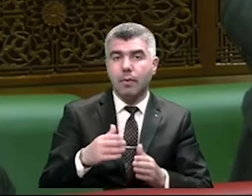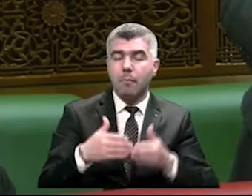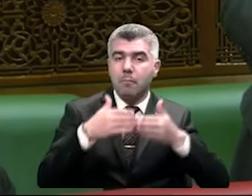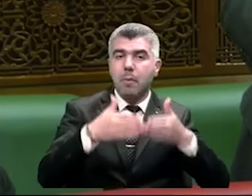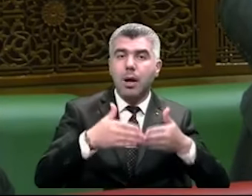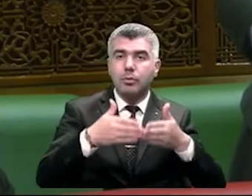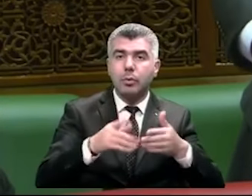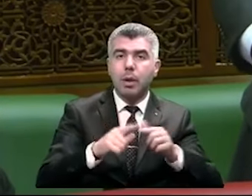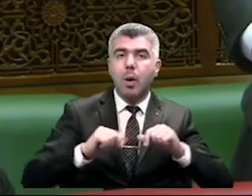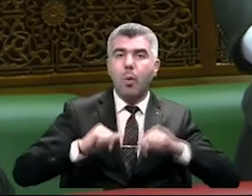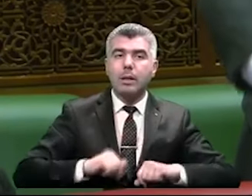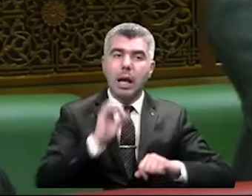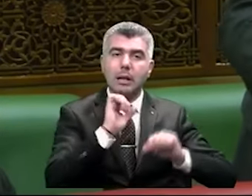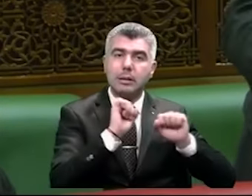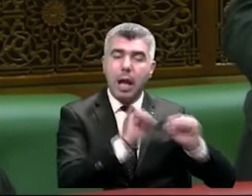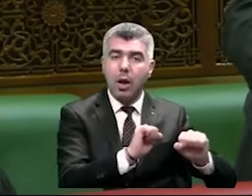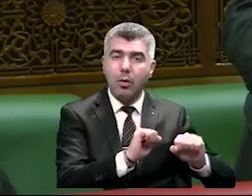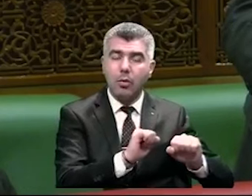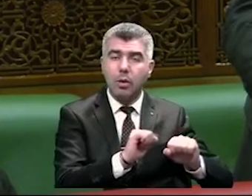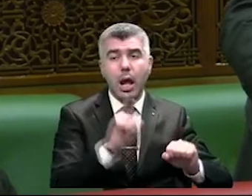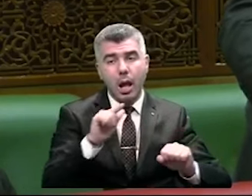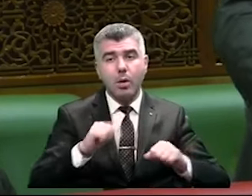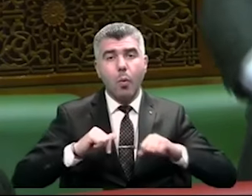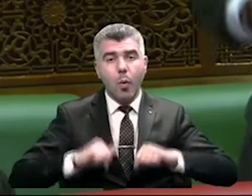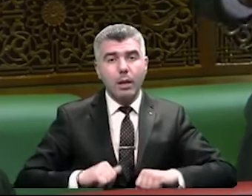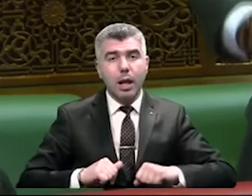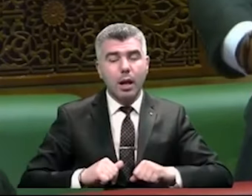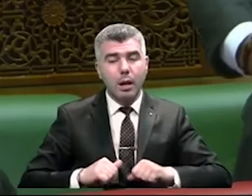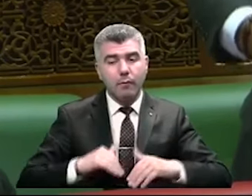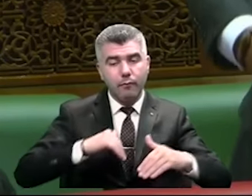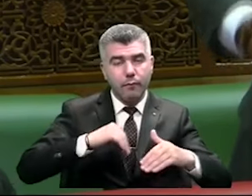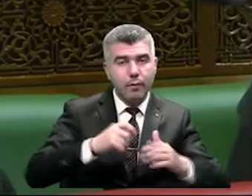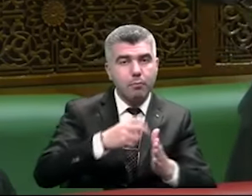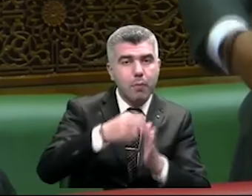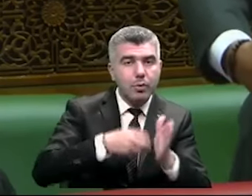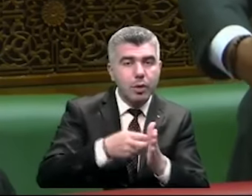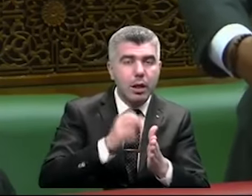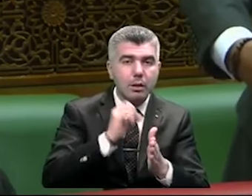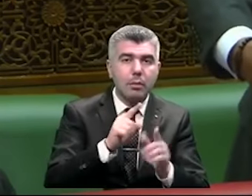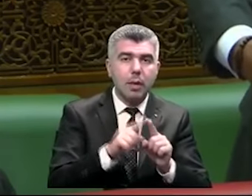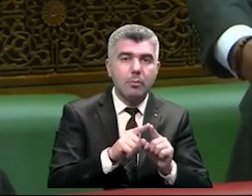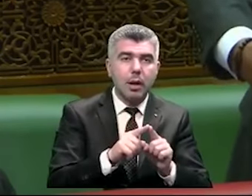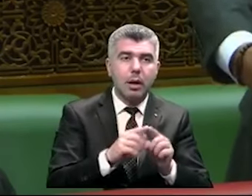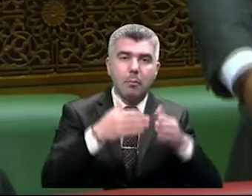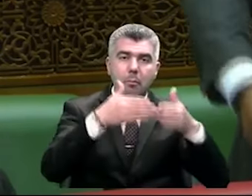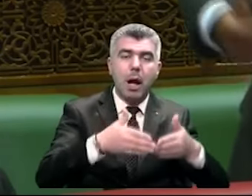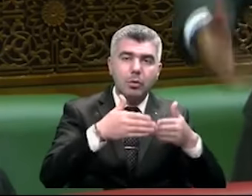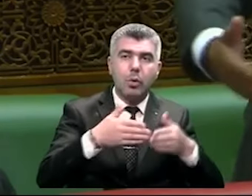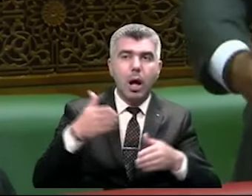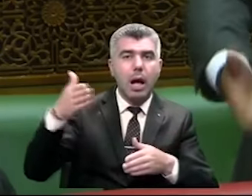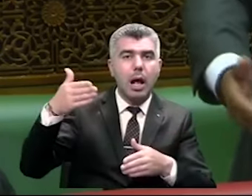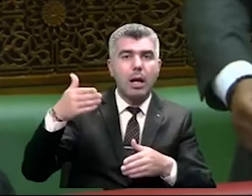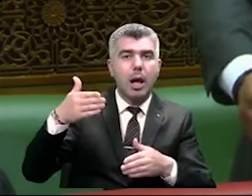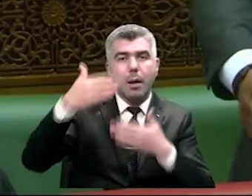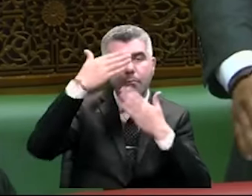كيهم ع الوزاره ديالكم كيهم كذلك الوزاره ديال النقل واللوجيستيك لانها بواخر مغربيه تحمل العلم المغربي